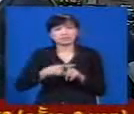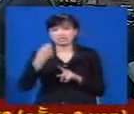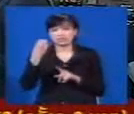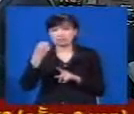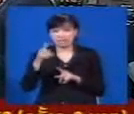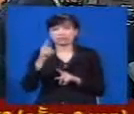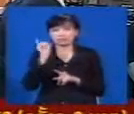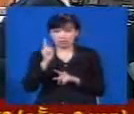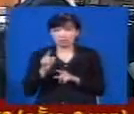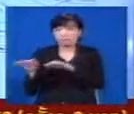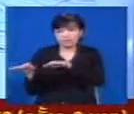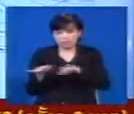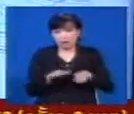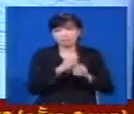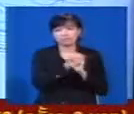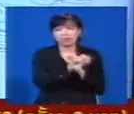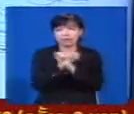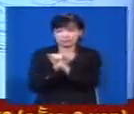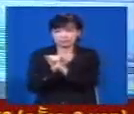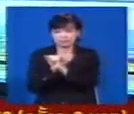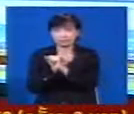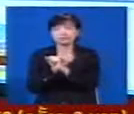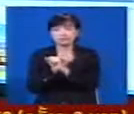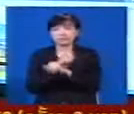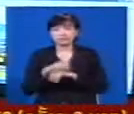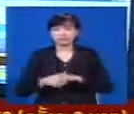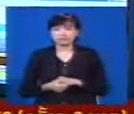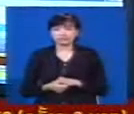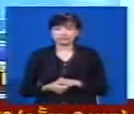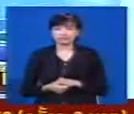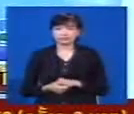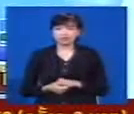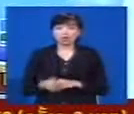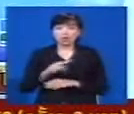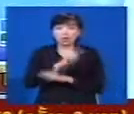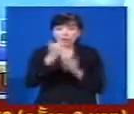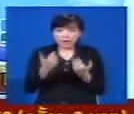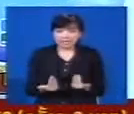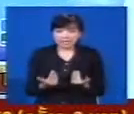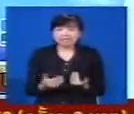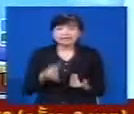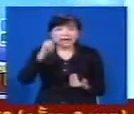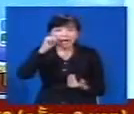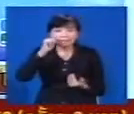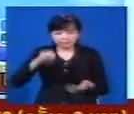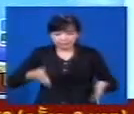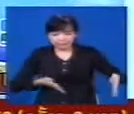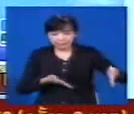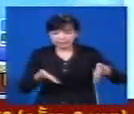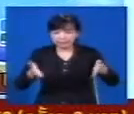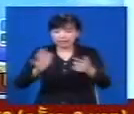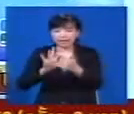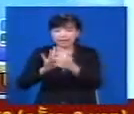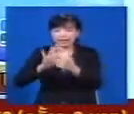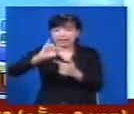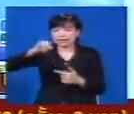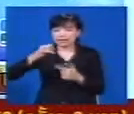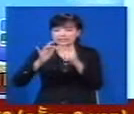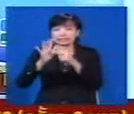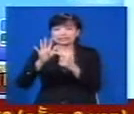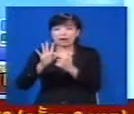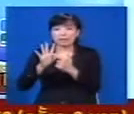ไปแล้ว ครับ เตรียมรับปริมาณน้ำใน ปริมาณน้ำในเจ้าพระยา ครับ วันนี้เลยฮะ ทีนี้ถ้าดูในแง่ของสถานการณ์น้ำในแม่น้ำเจ้าพระยา